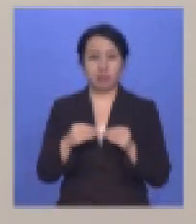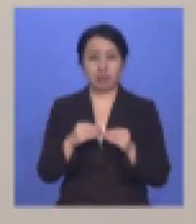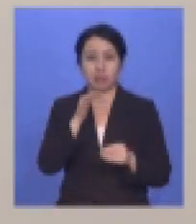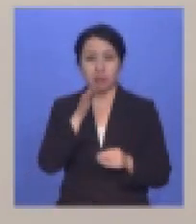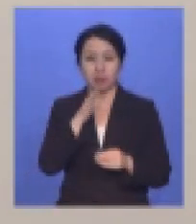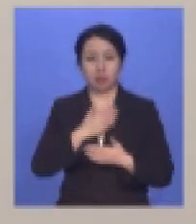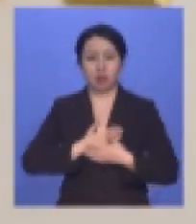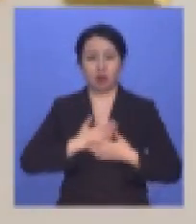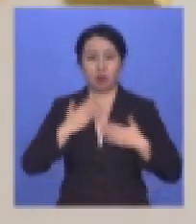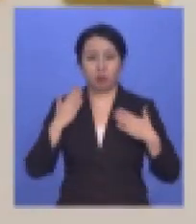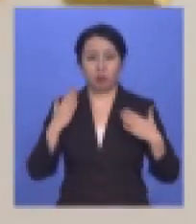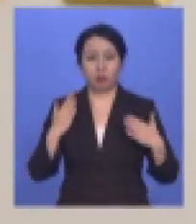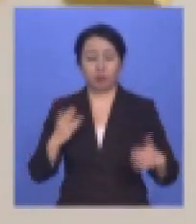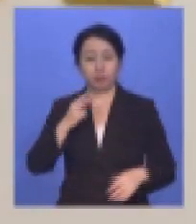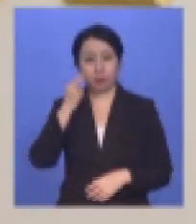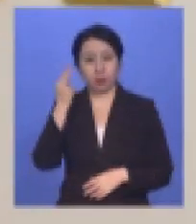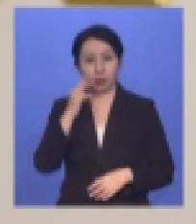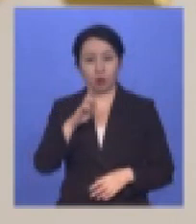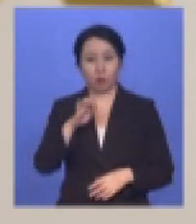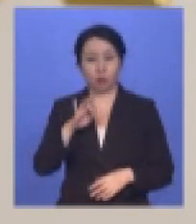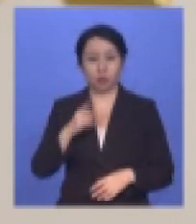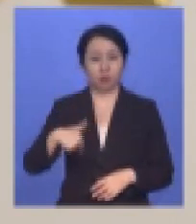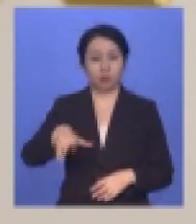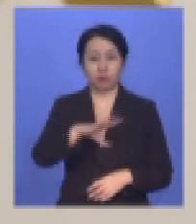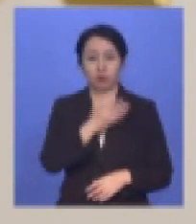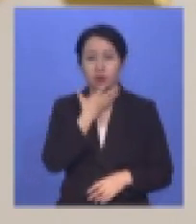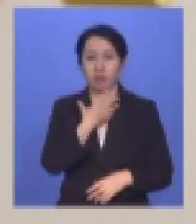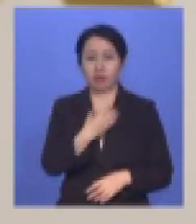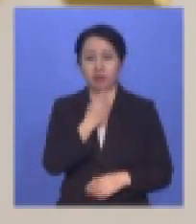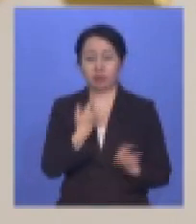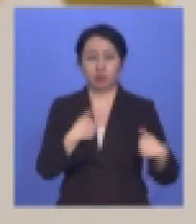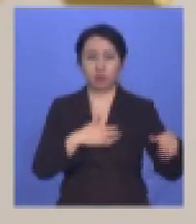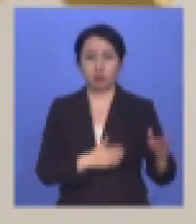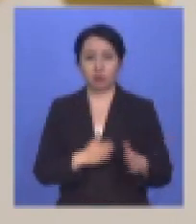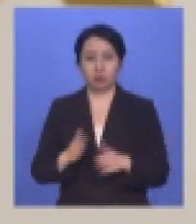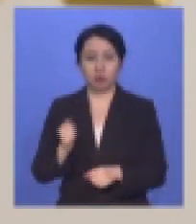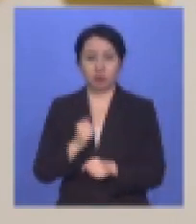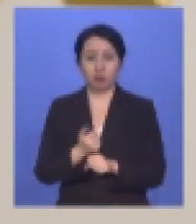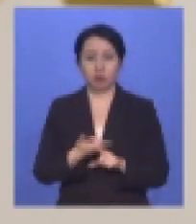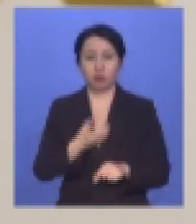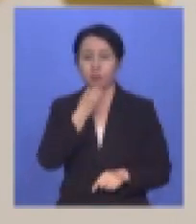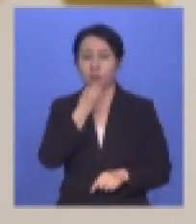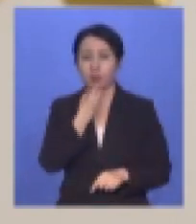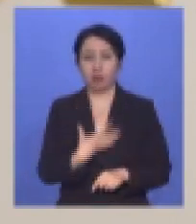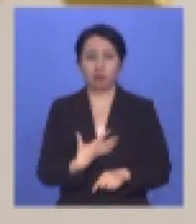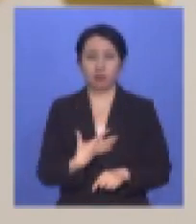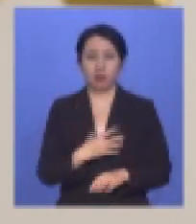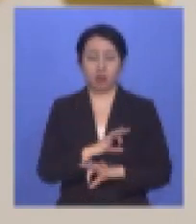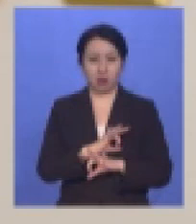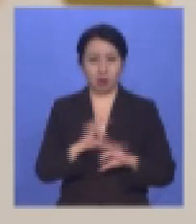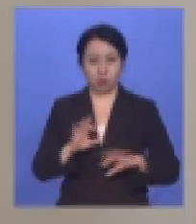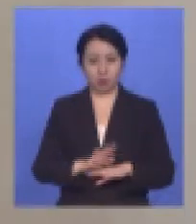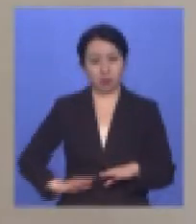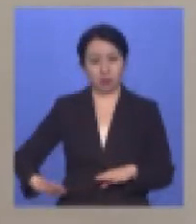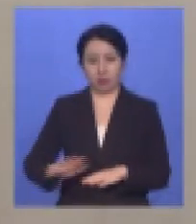даже больше, наверное. Китай, Ханчжоу, там все красиво, все организовано, все сделано. Мне понравилась вообще хорошая